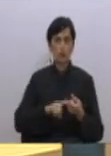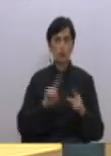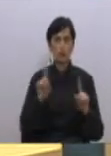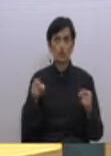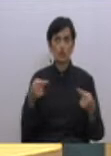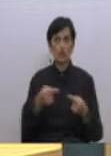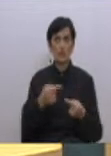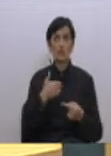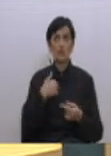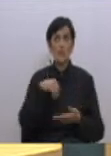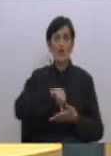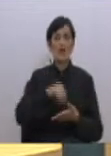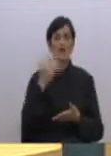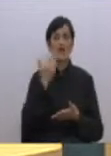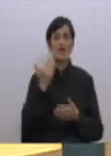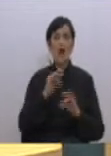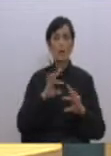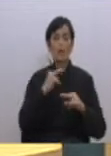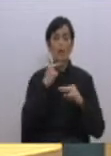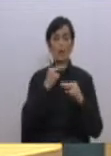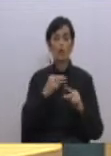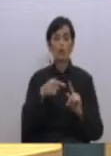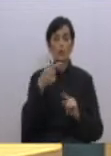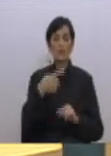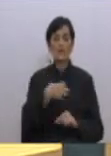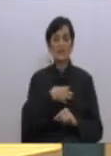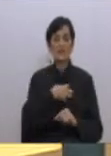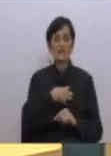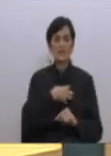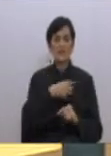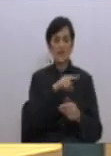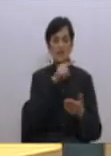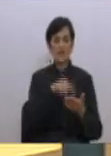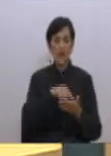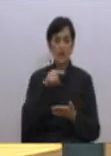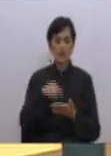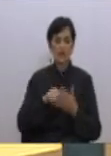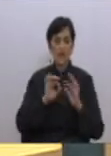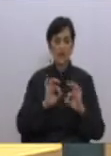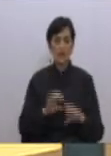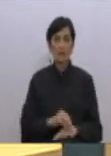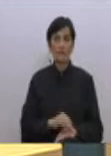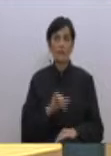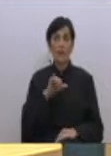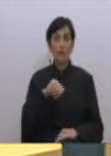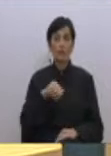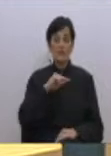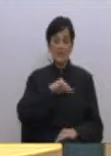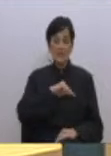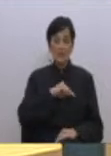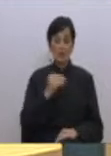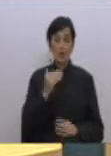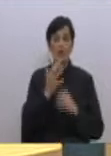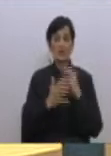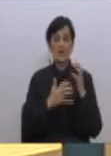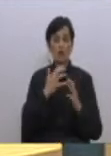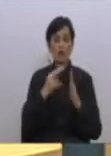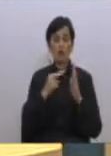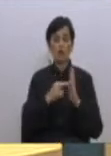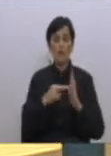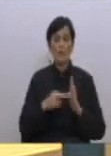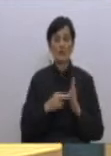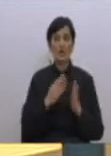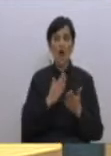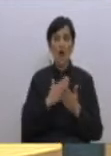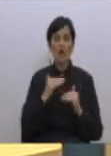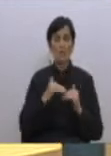bămisă cei gamotul așa curatul vas gamo mahuile și unde zilta să cuvântul să aibă trebuie auditis samșacuri să ertașori să șepase bine